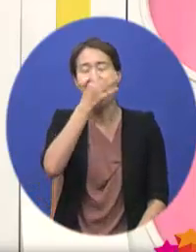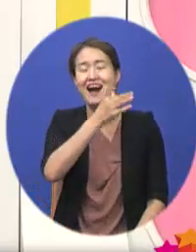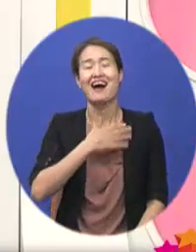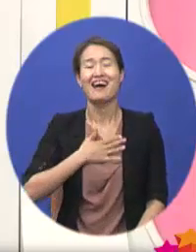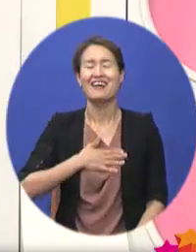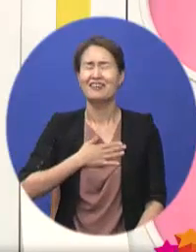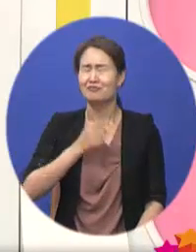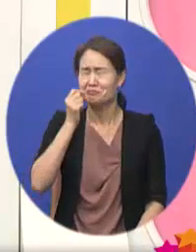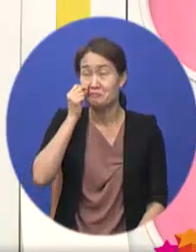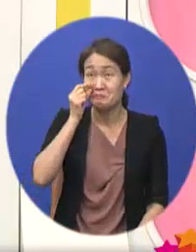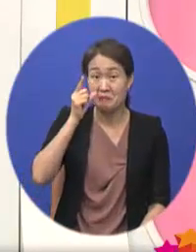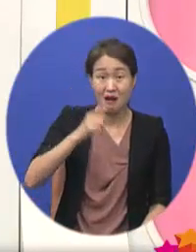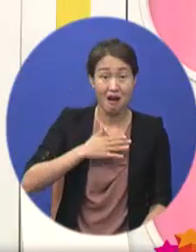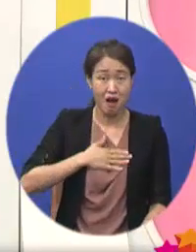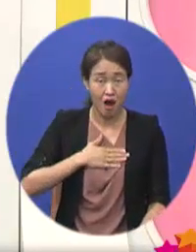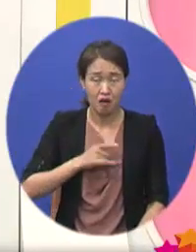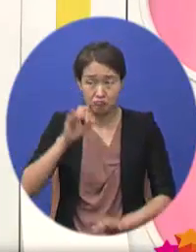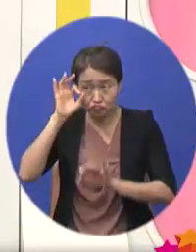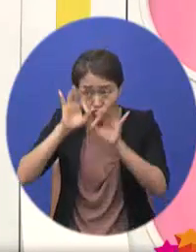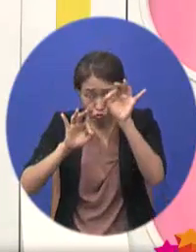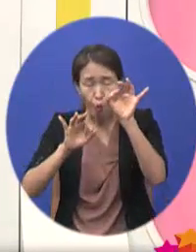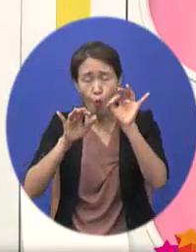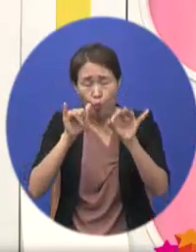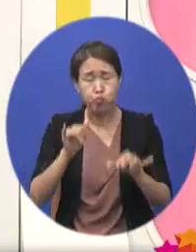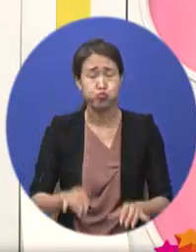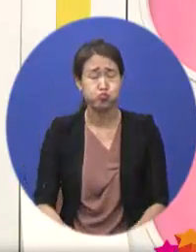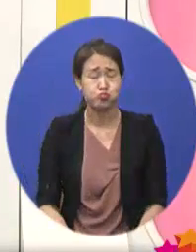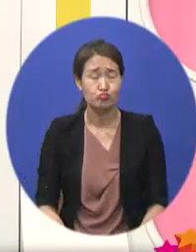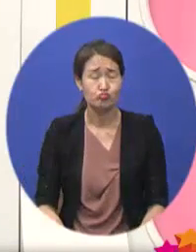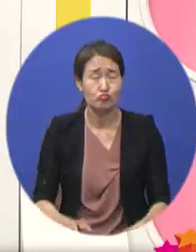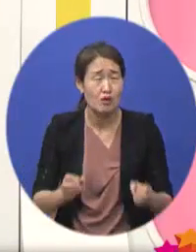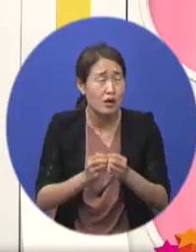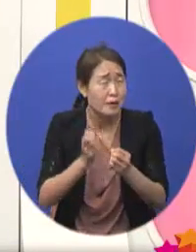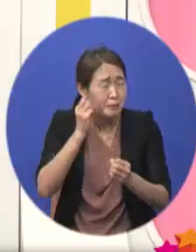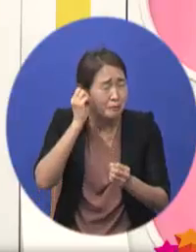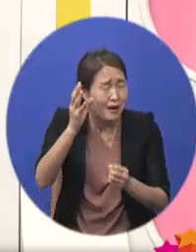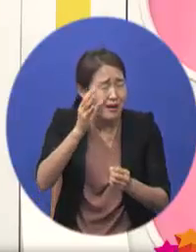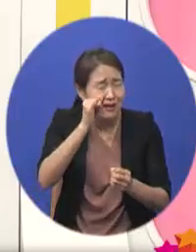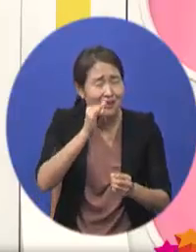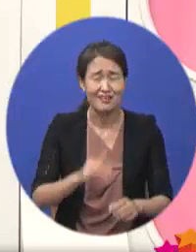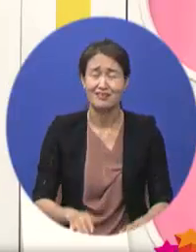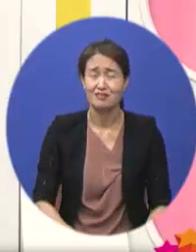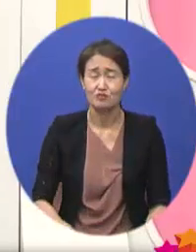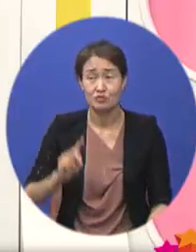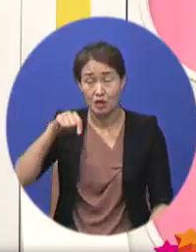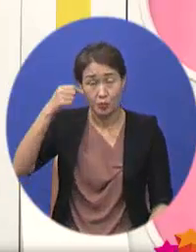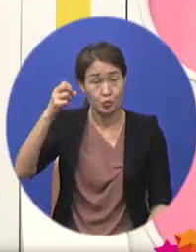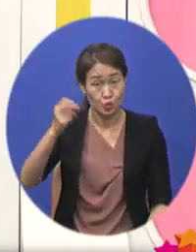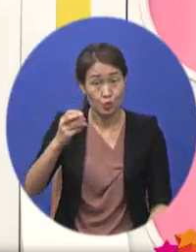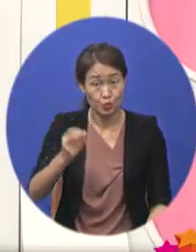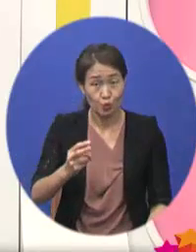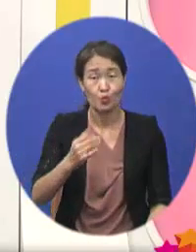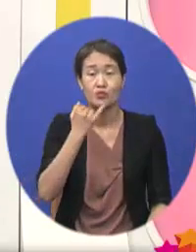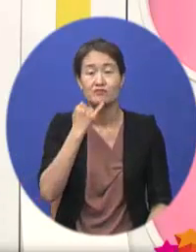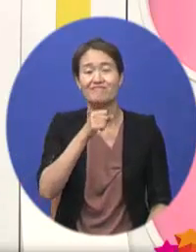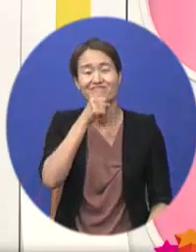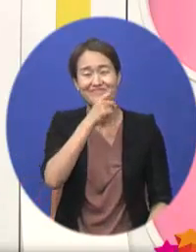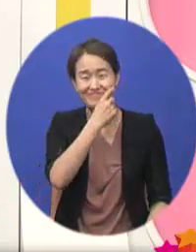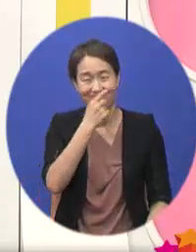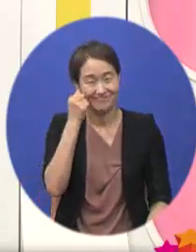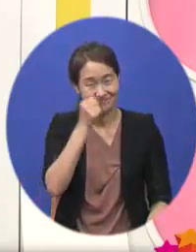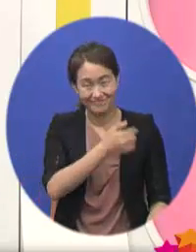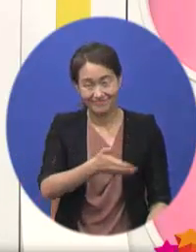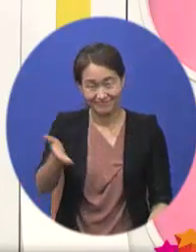또 금방 그러죠. 좋아지고요. 그러다가 보면 틀릴 수도 있고. 네. 가사를 꽈먹을 수도 있고. 아 그럼요. 그럼 또 다음에 부르시면 되고. 네. 예. 자 점수 보자고요.